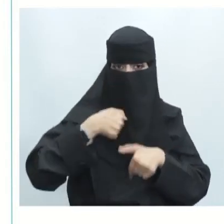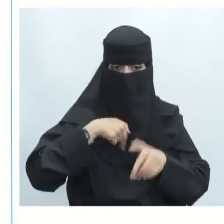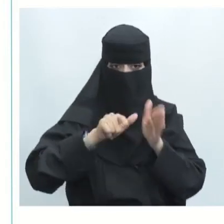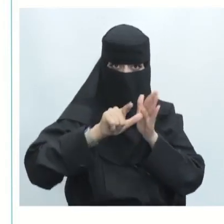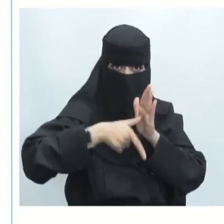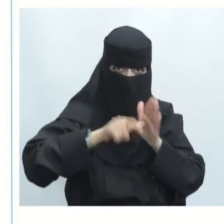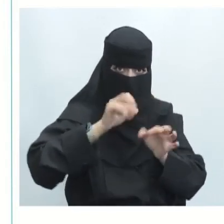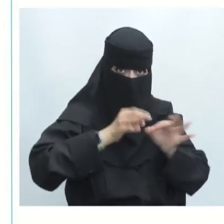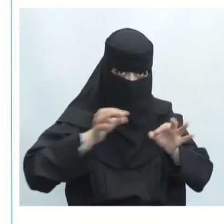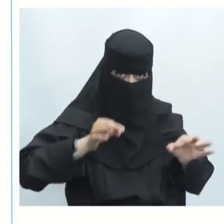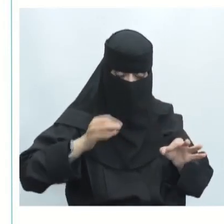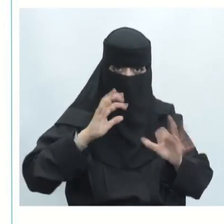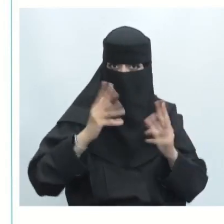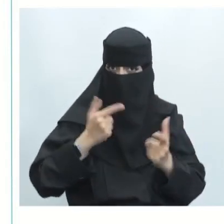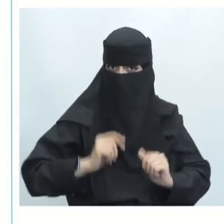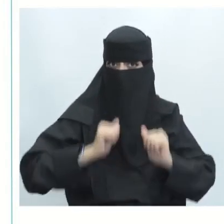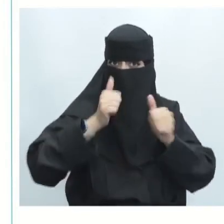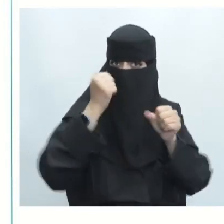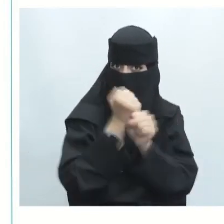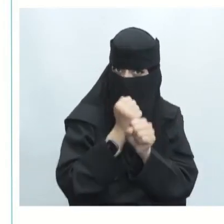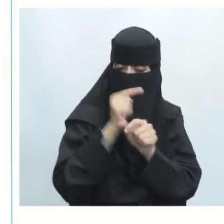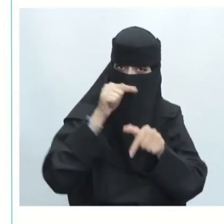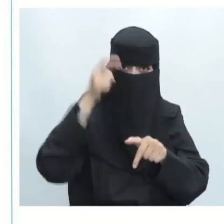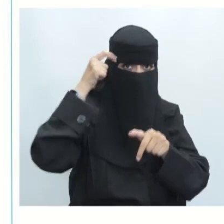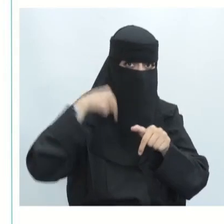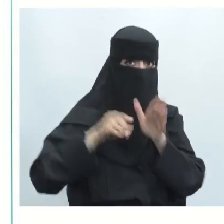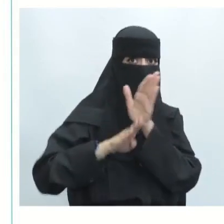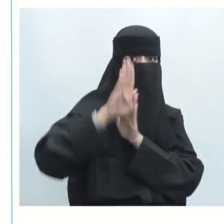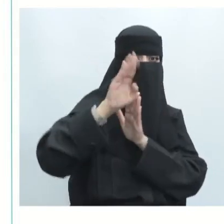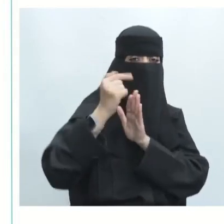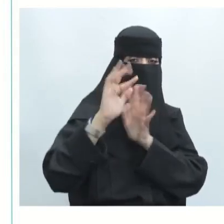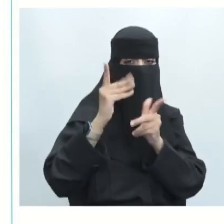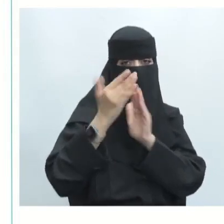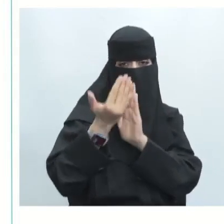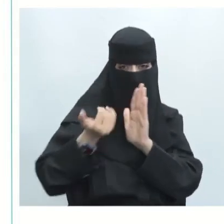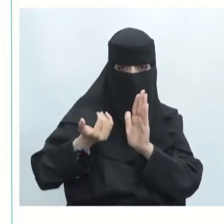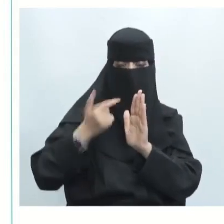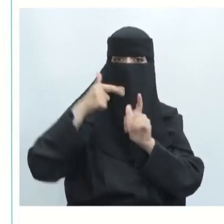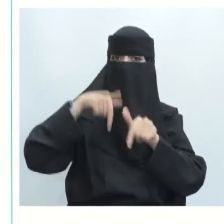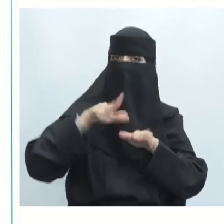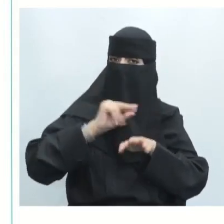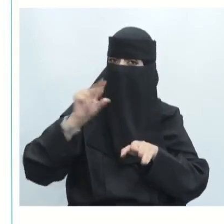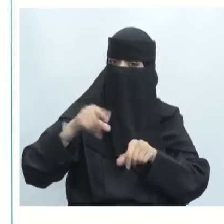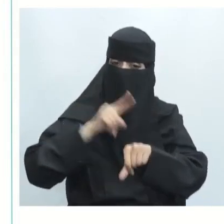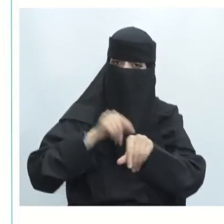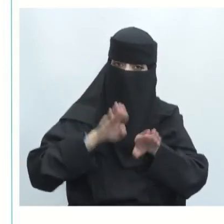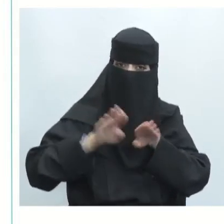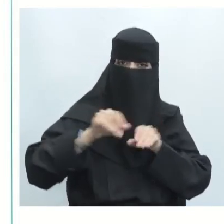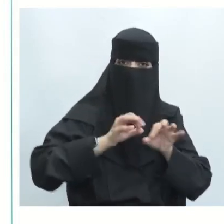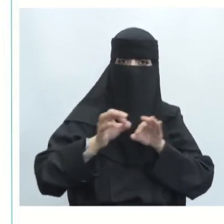نفذت لكي اعرف هل هنالك تقدم ام هنالك تاخر ام نحن نسير وفق